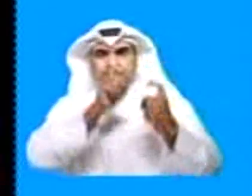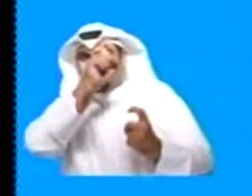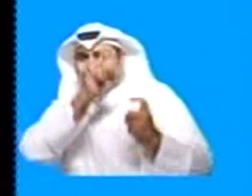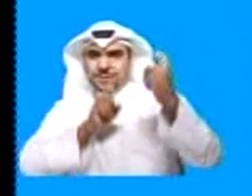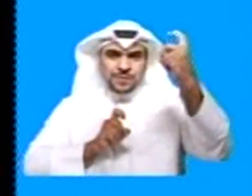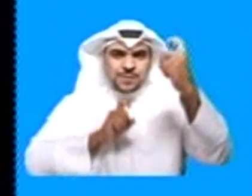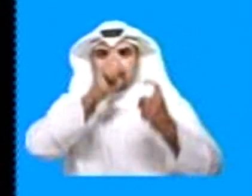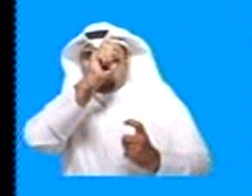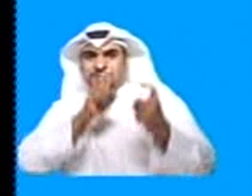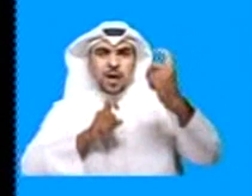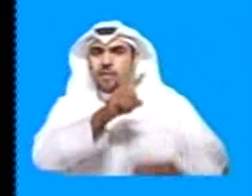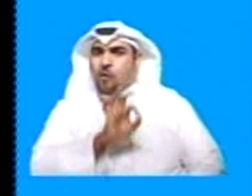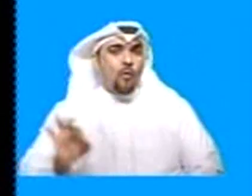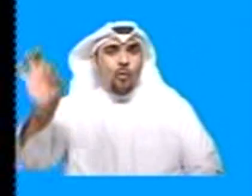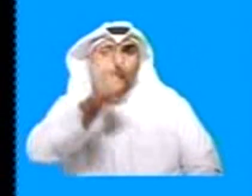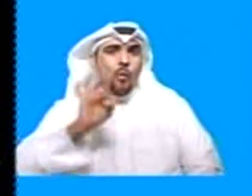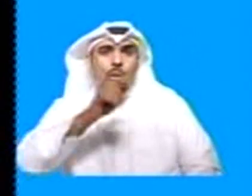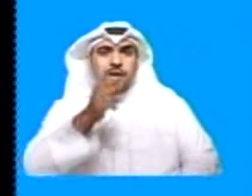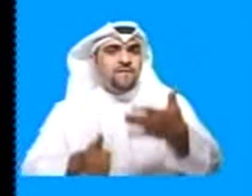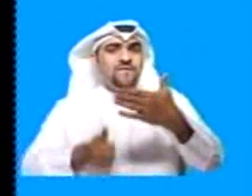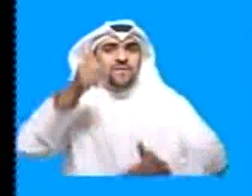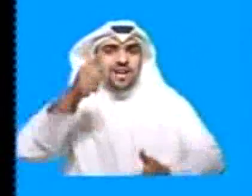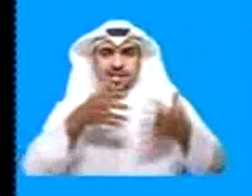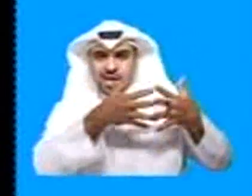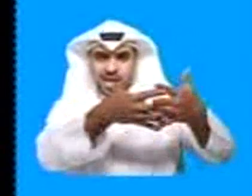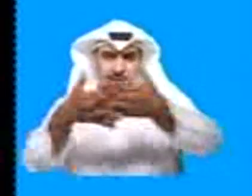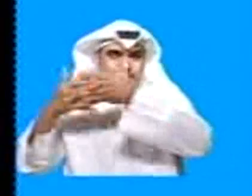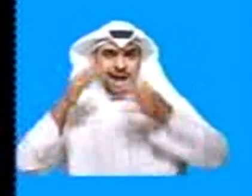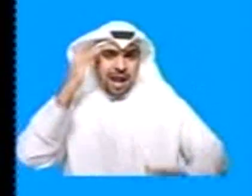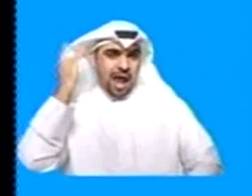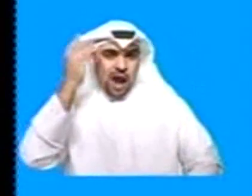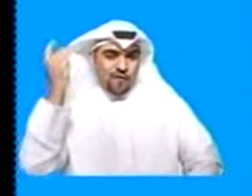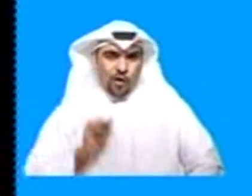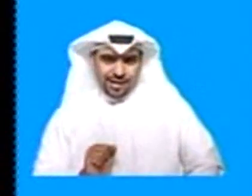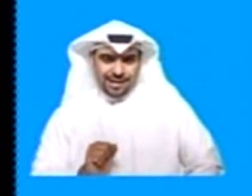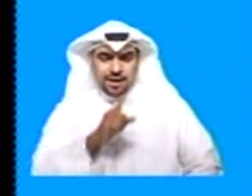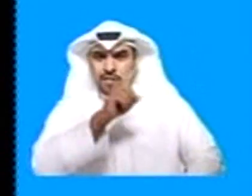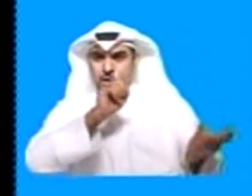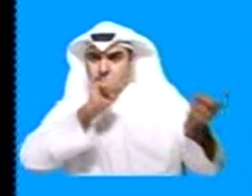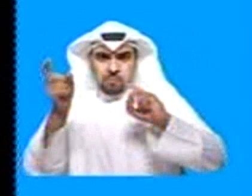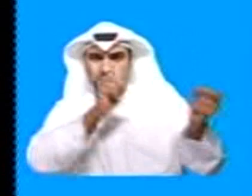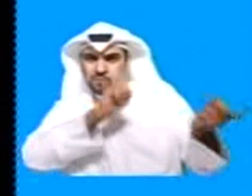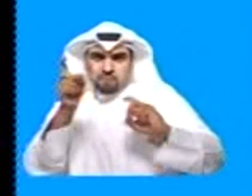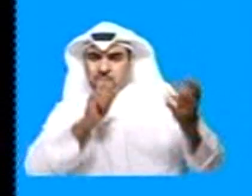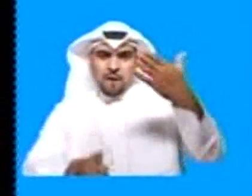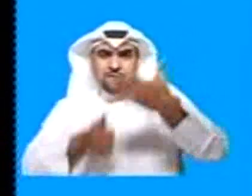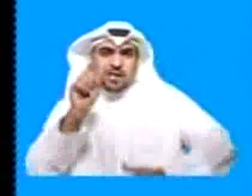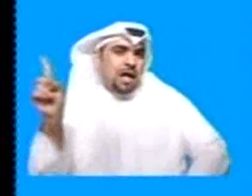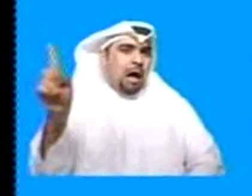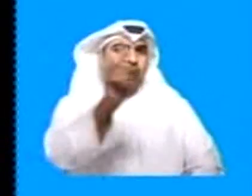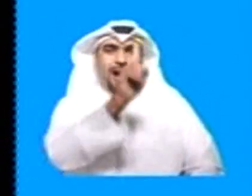في الولايات المتحدة الأمريكية بولاية كاليفورنيا في نهائيات بطولة العالم للنخبة. وبكل